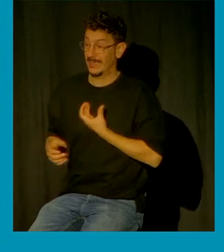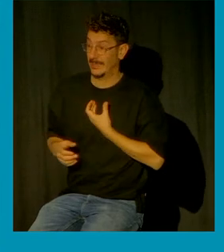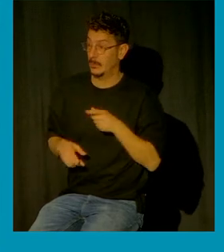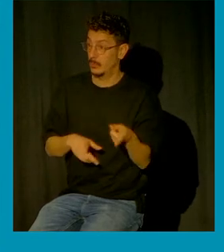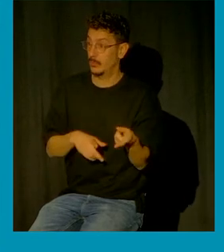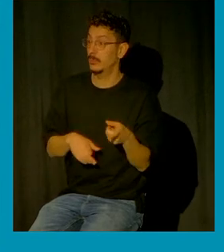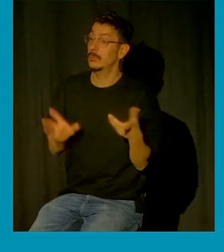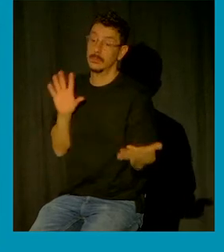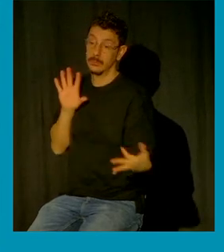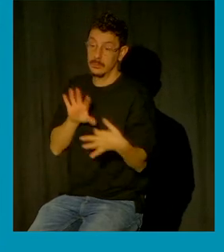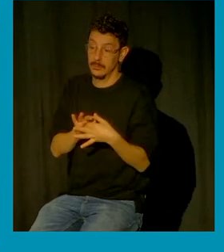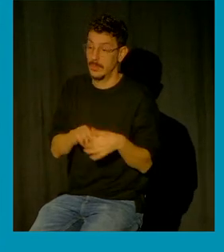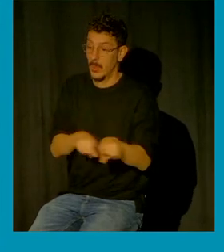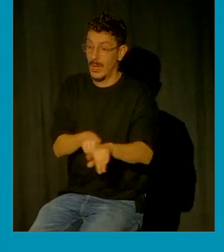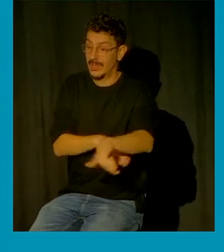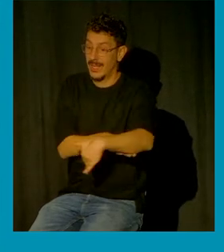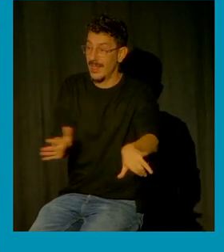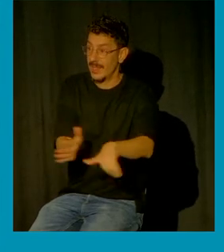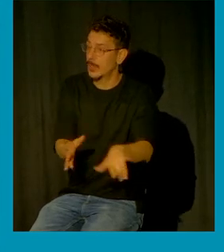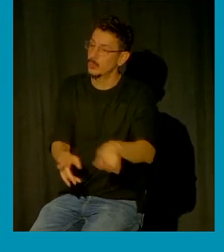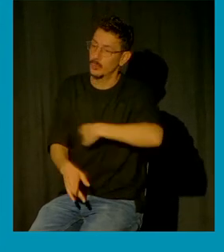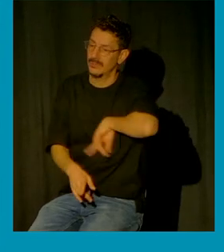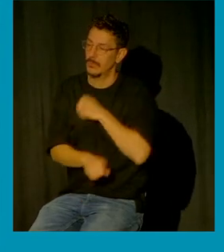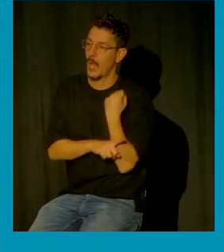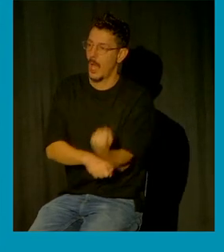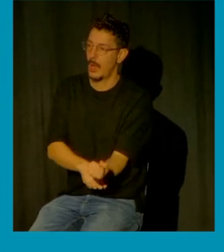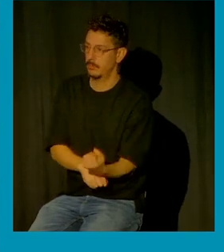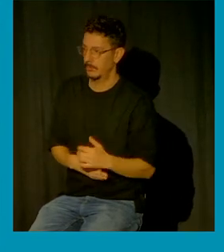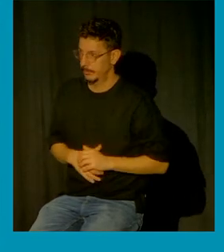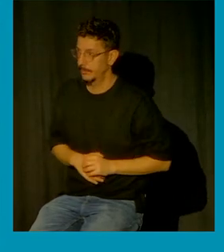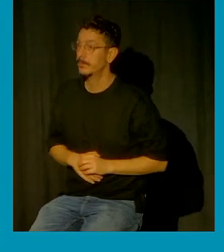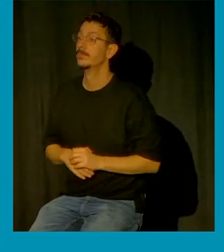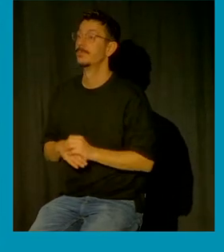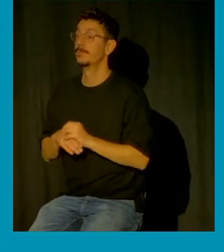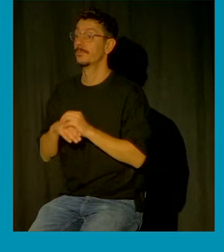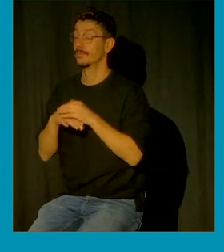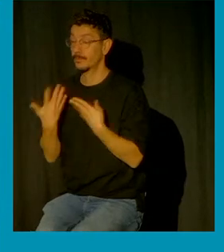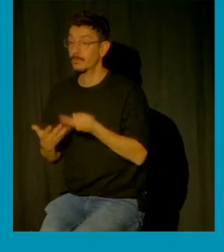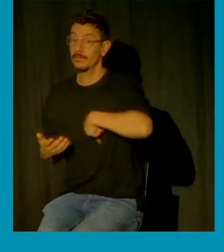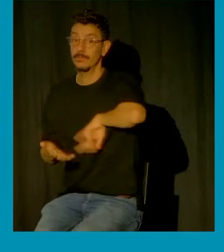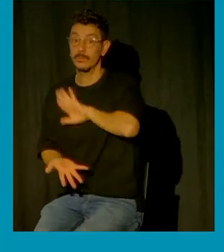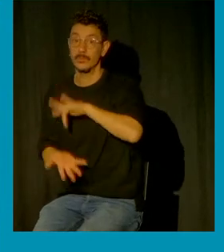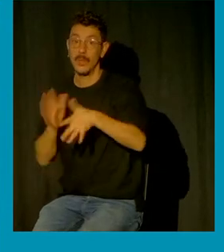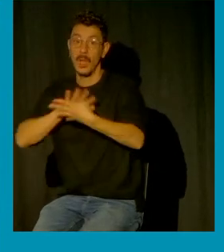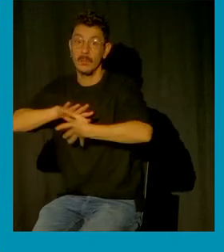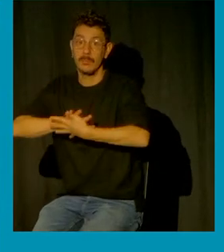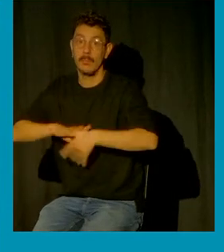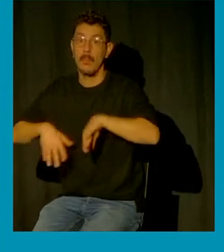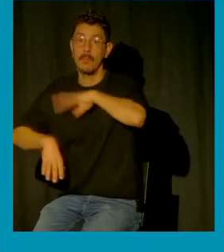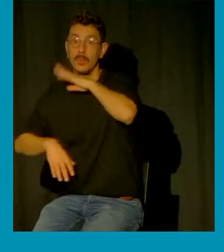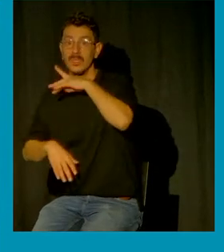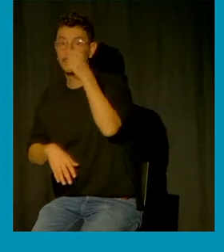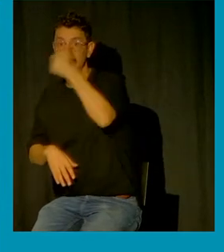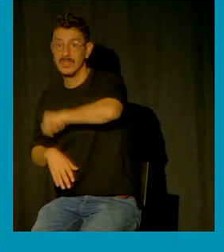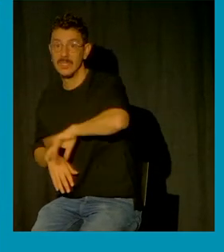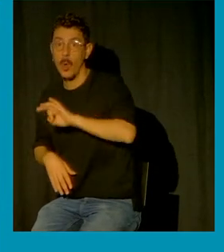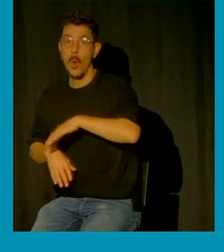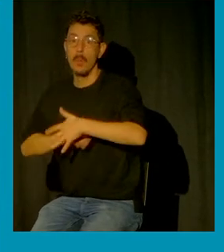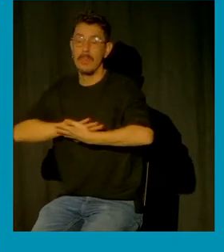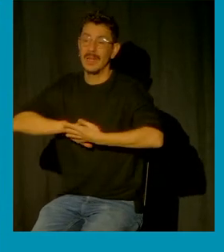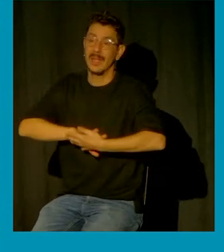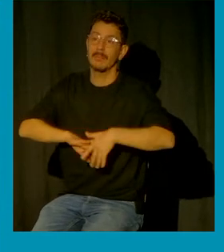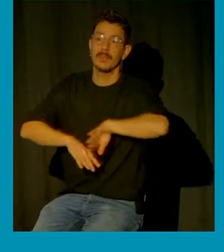que intervenen a peu de carrer perquè aquí parlàvem doncs parlàvem quan parlem evidentment de violències masclistes quan parlem de violències sexuals